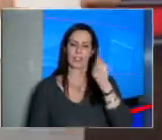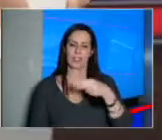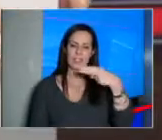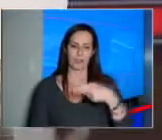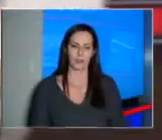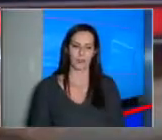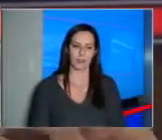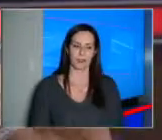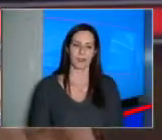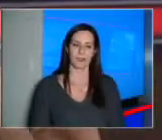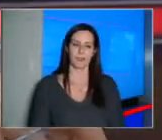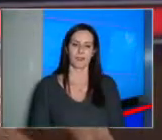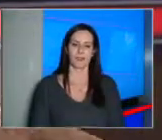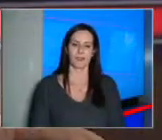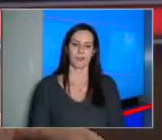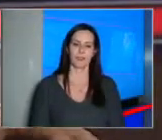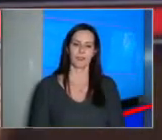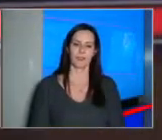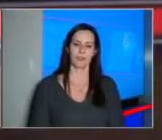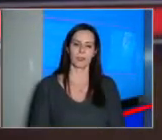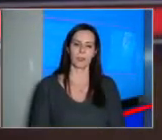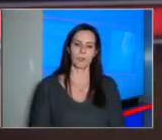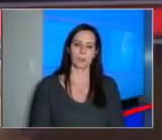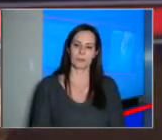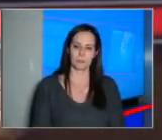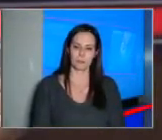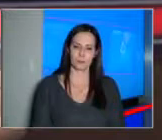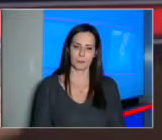יאללה, אוקיי. בבקשה. It's all yours. איזה מגניב זה.